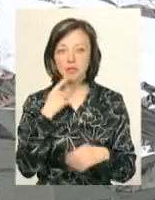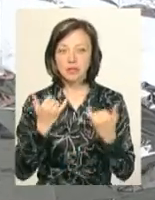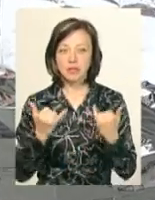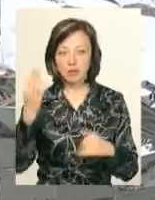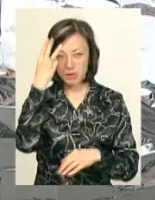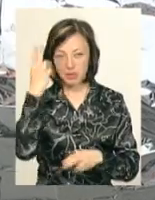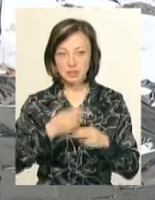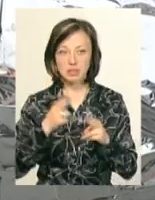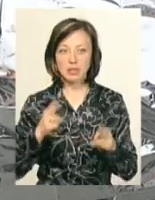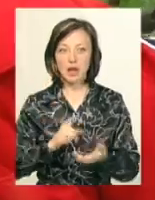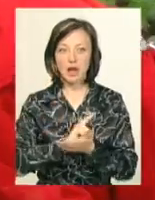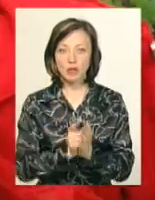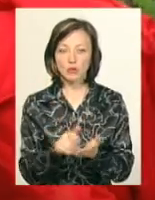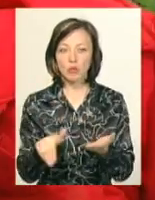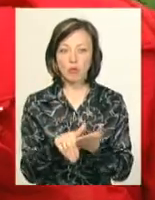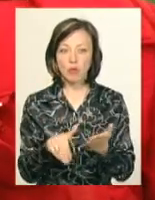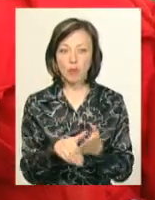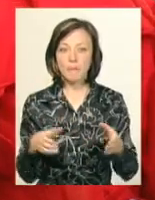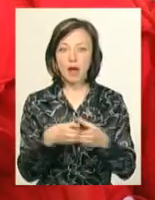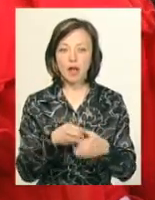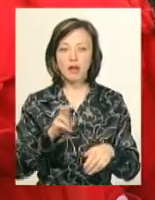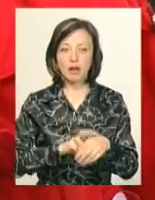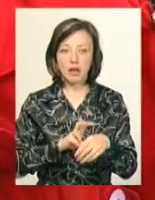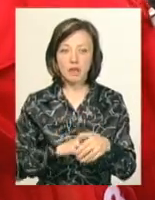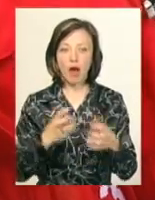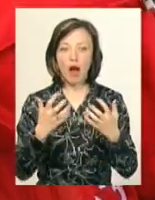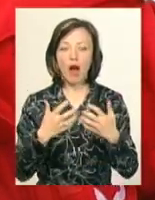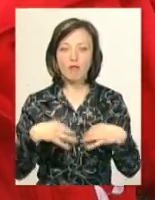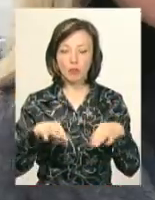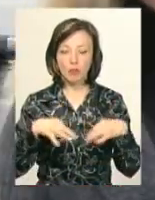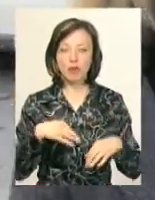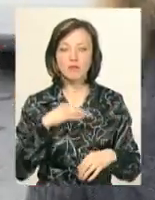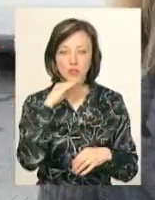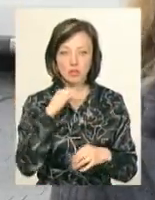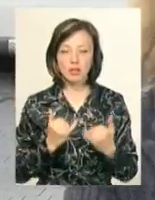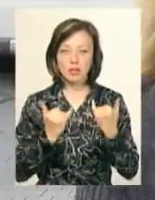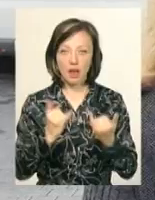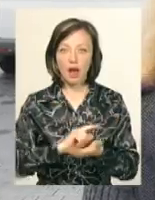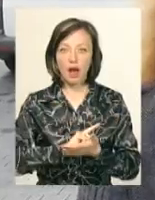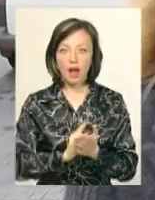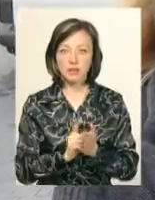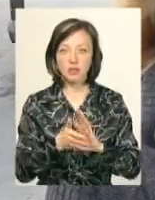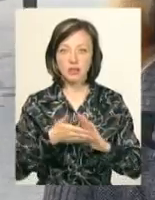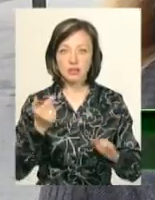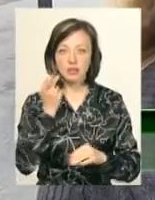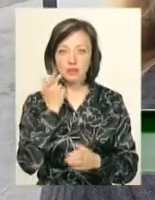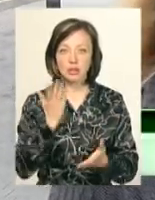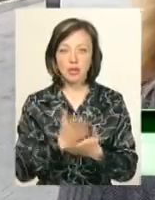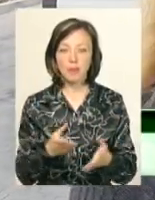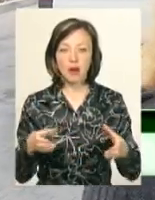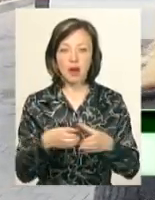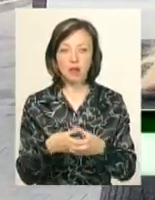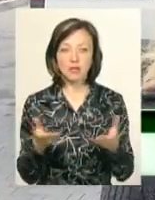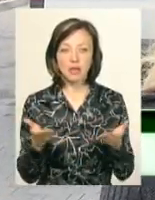Хмельницькій станції екстреної медичної допомоги бригад лікарів та автомобілів вистачає. Для екстрених викликів завжди є бригади,